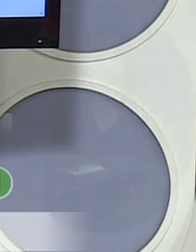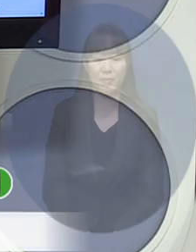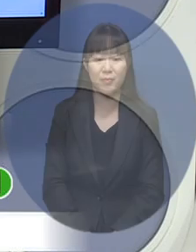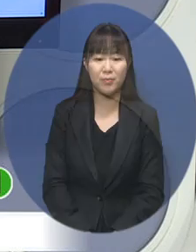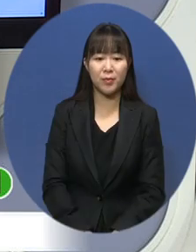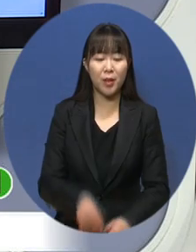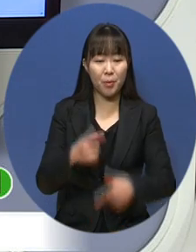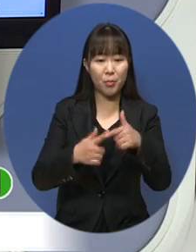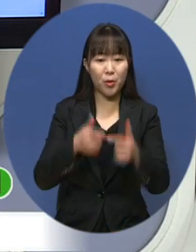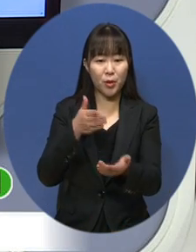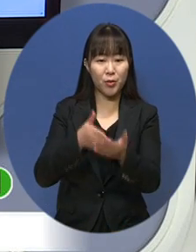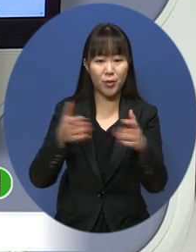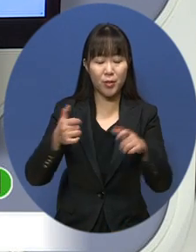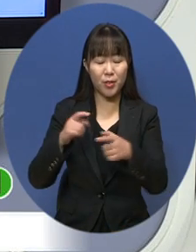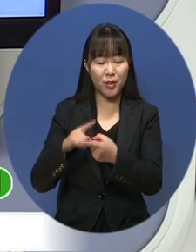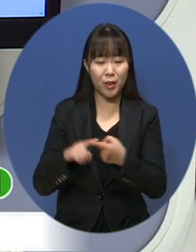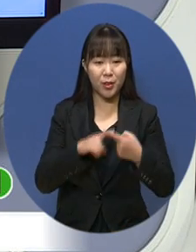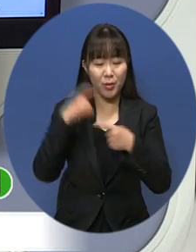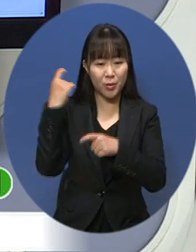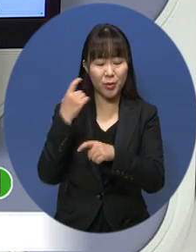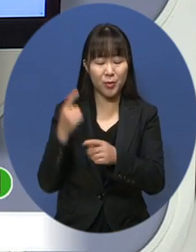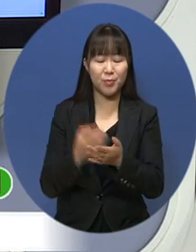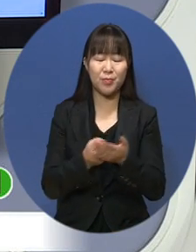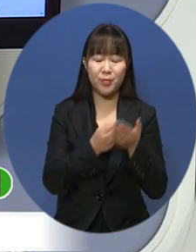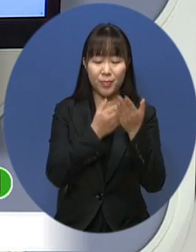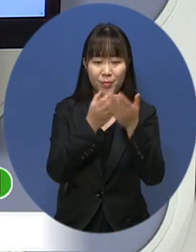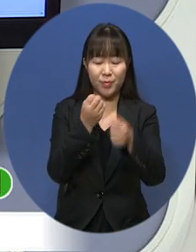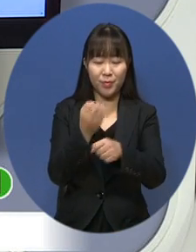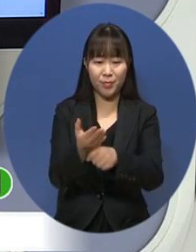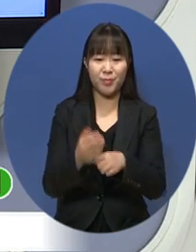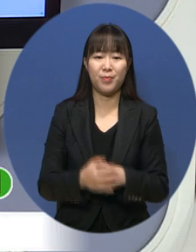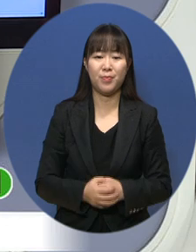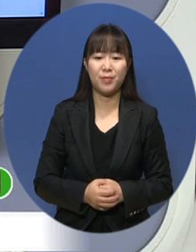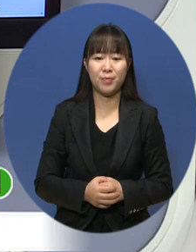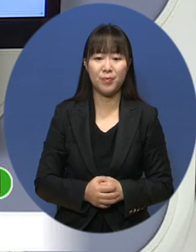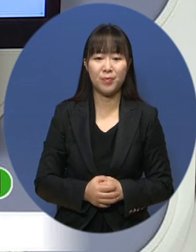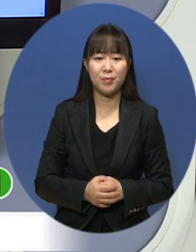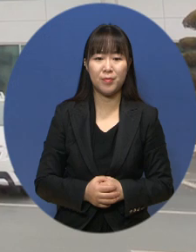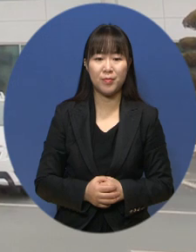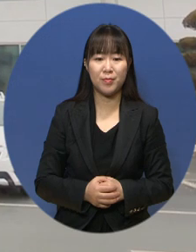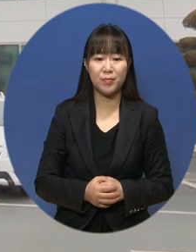1월 21일 목요일 만만한 뉴스는 지역 네트워크 소식으로 함께합니다.